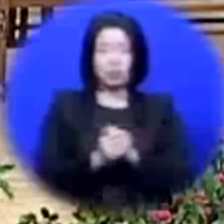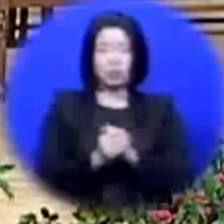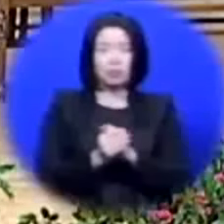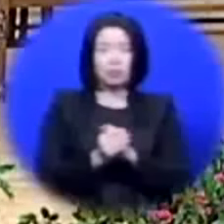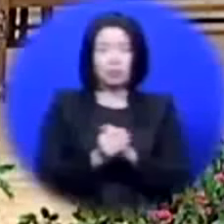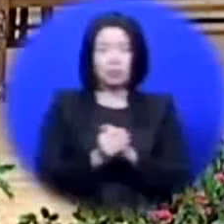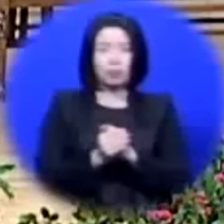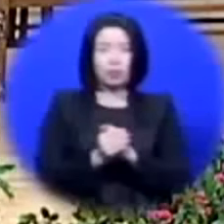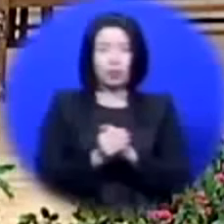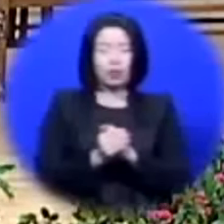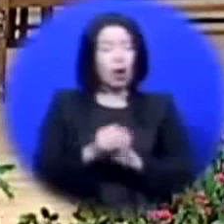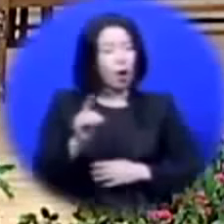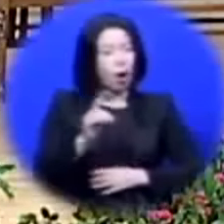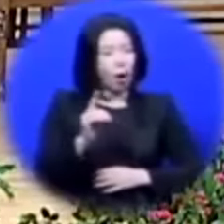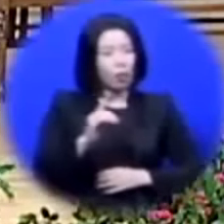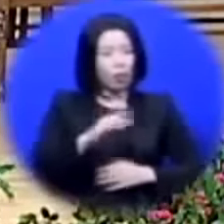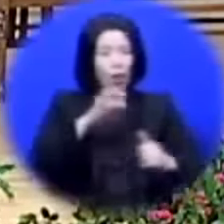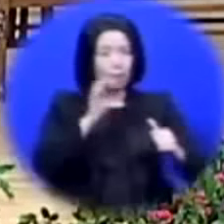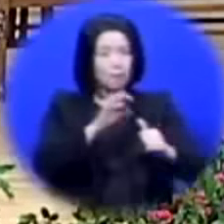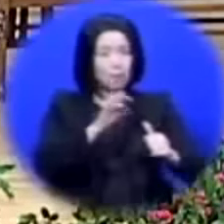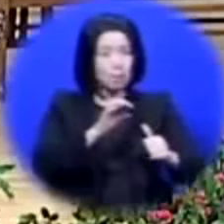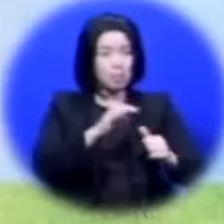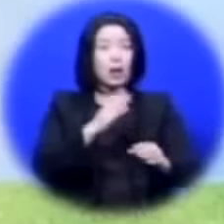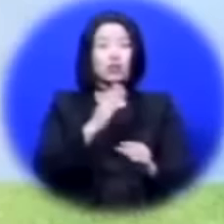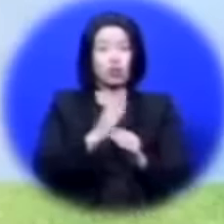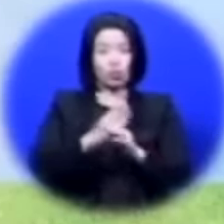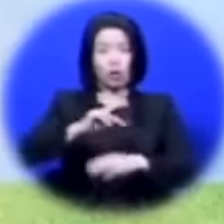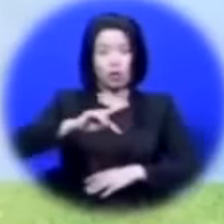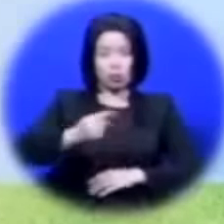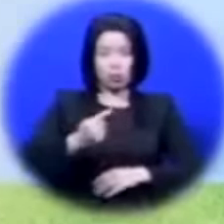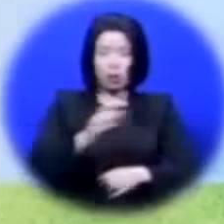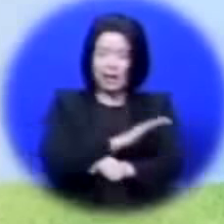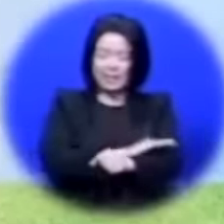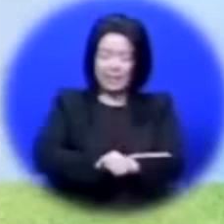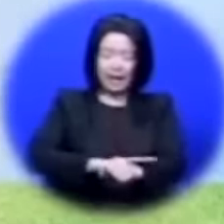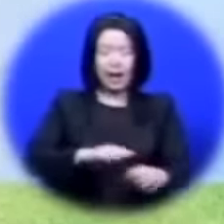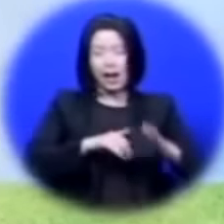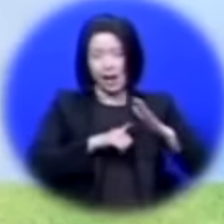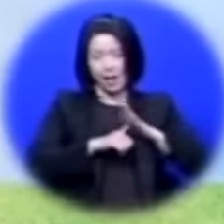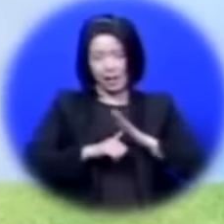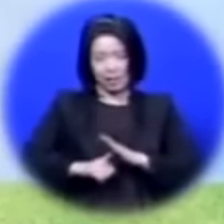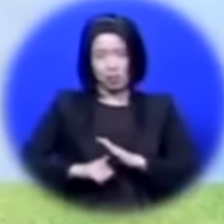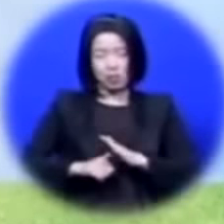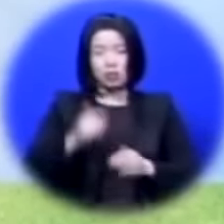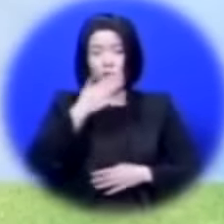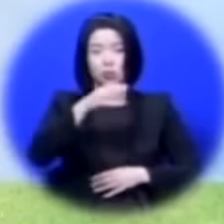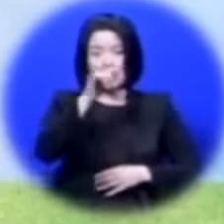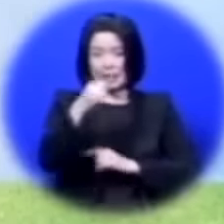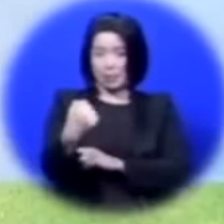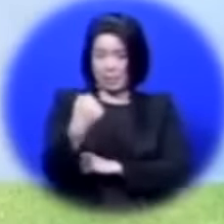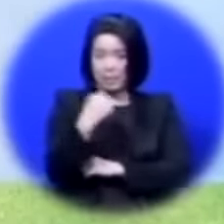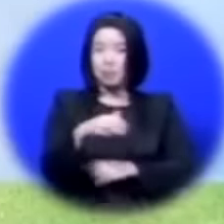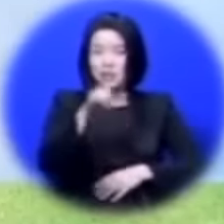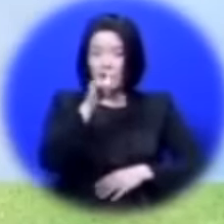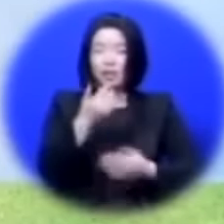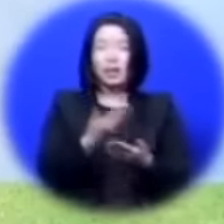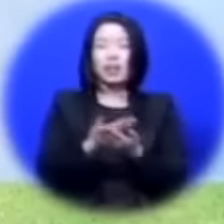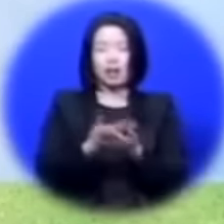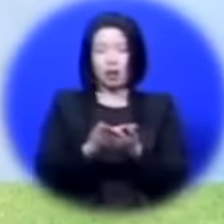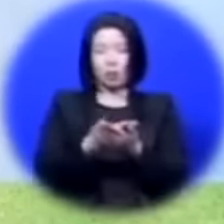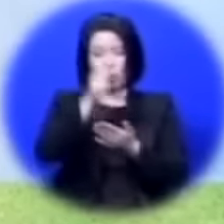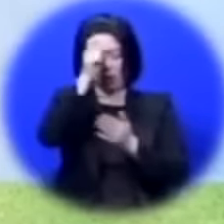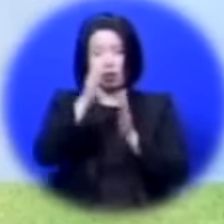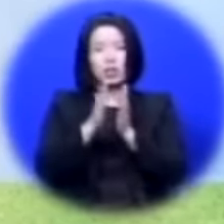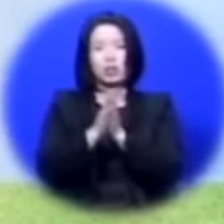않았어요 그 어떤 핍박 가운데서도 잘 견딜 수 있는 힘이 있게 해달라고 그렇게 기도